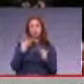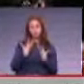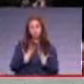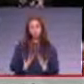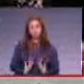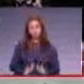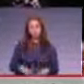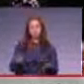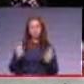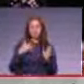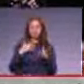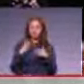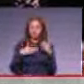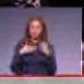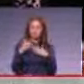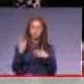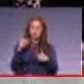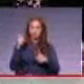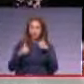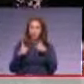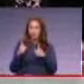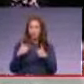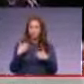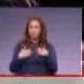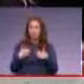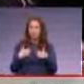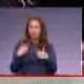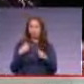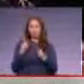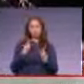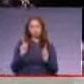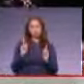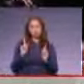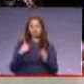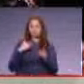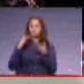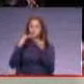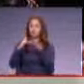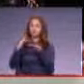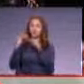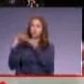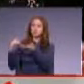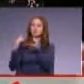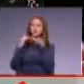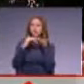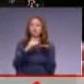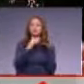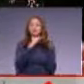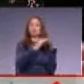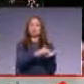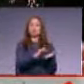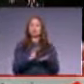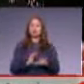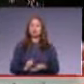تام وسكينه وسكينه وانا اللي بمد ايدي لل يعني لو